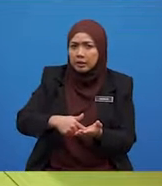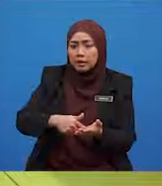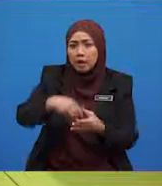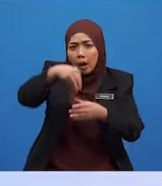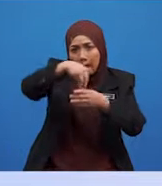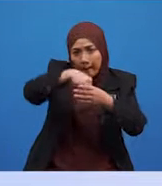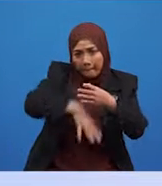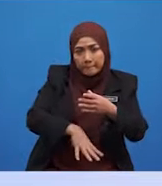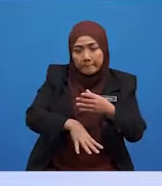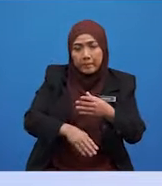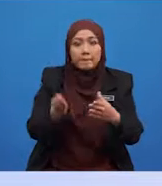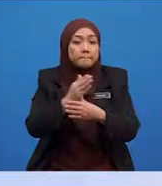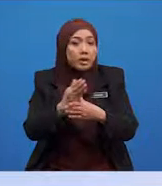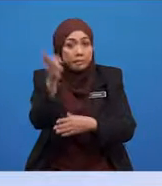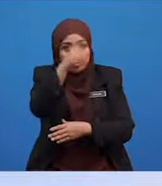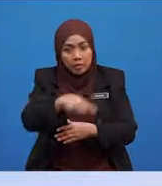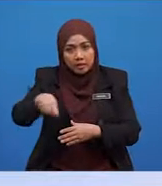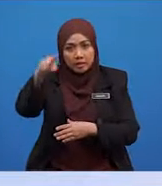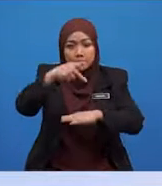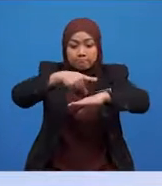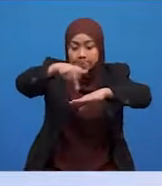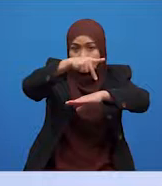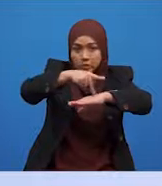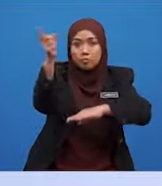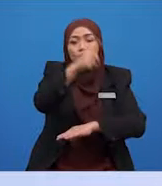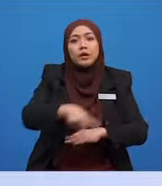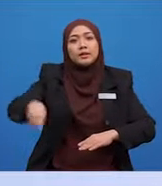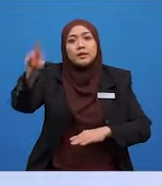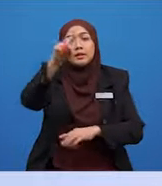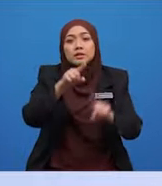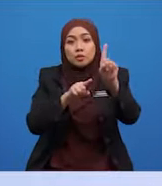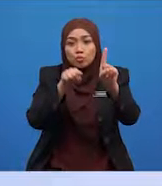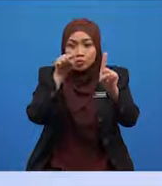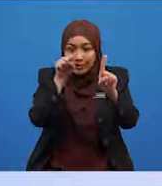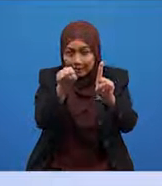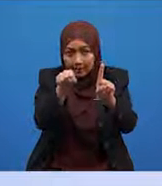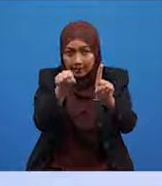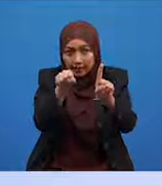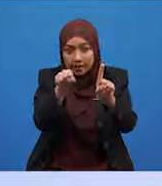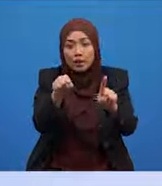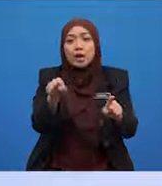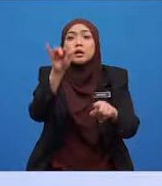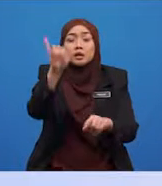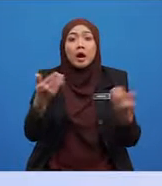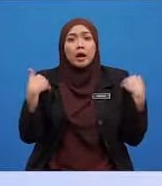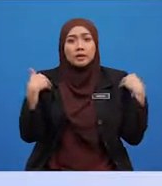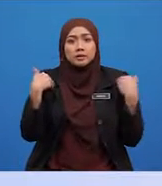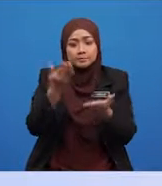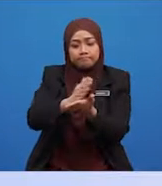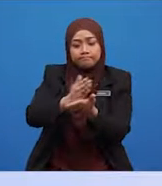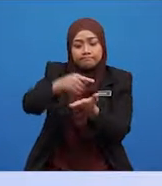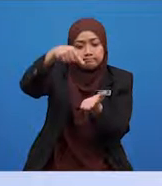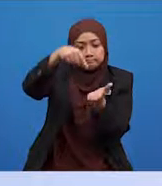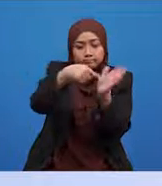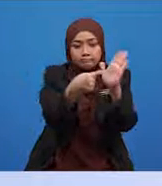bulatan. Pusat bulatan ialah satu titik yang terdapat di tengah-tengah